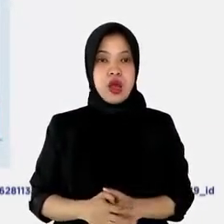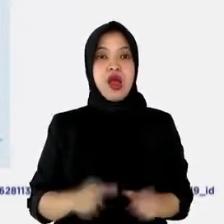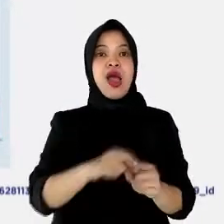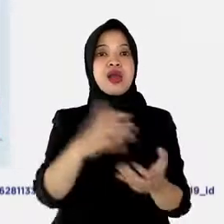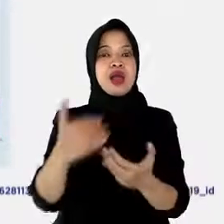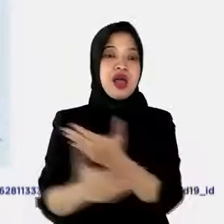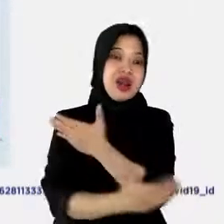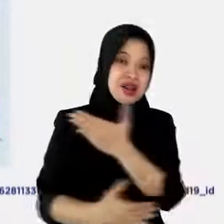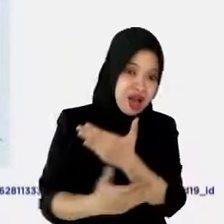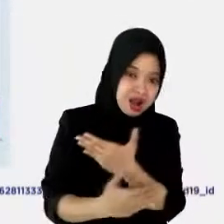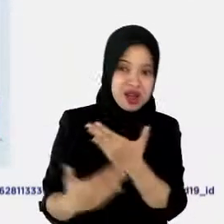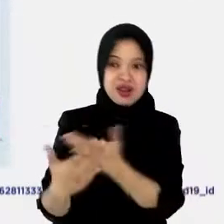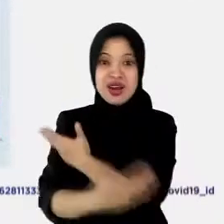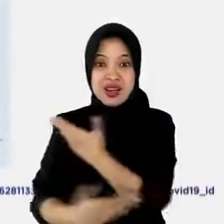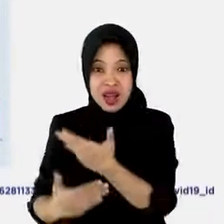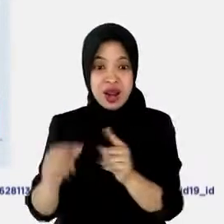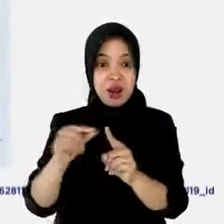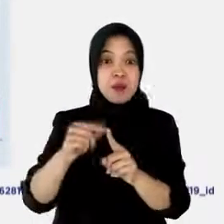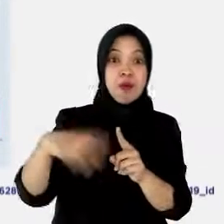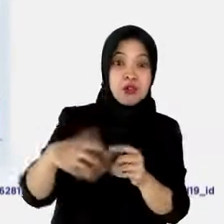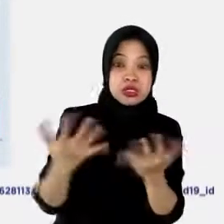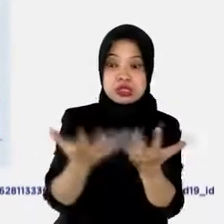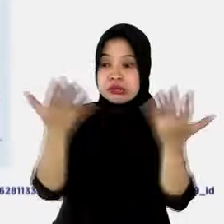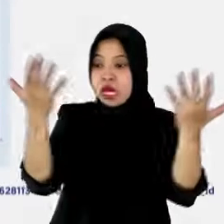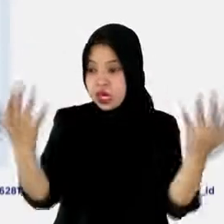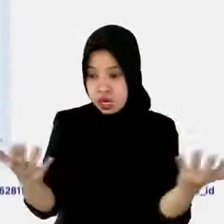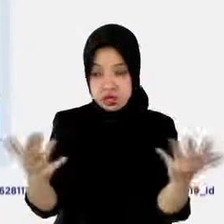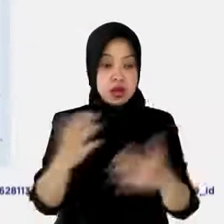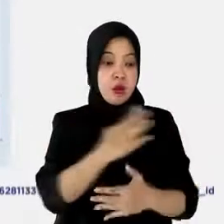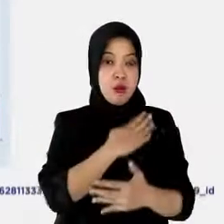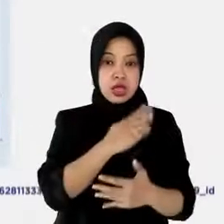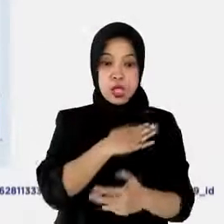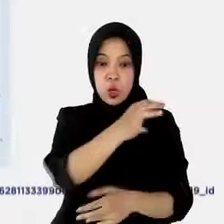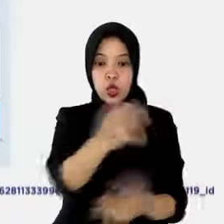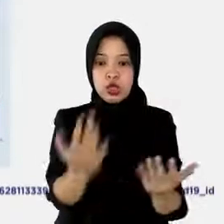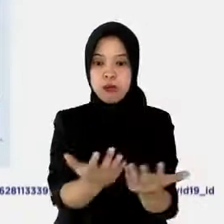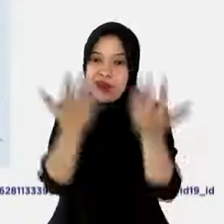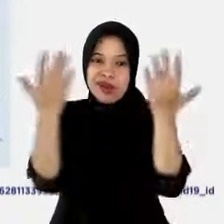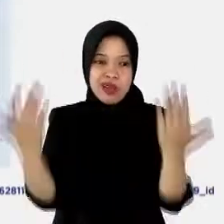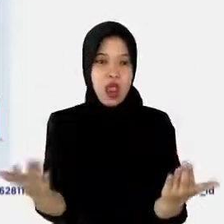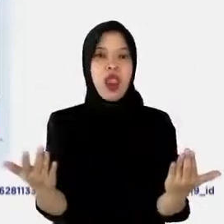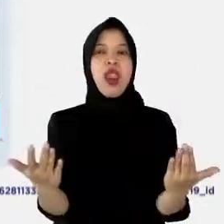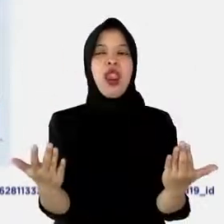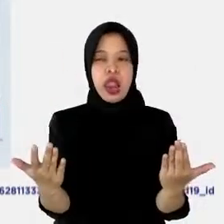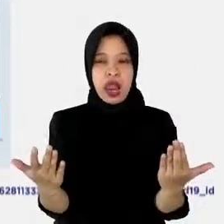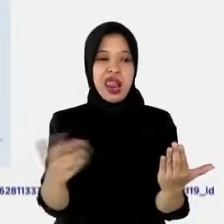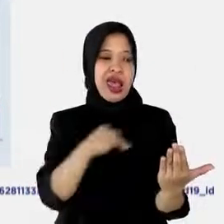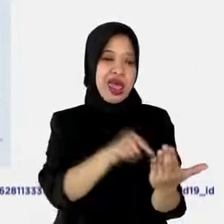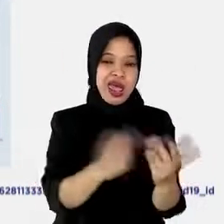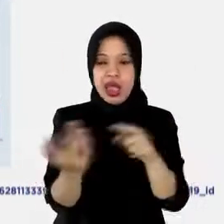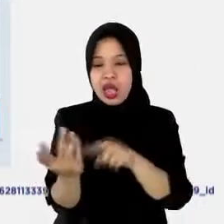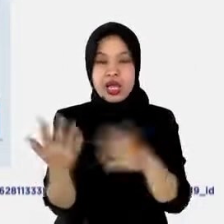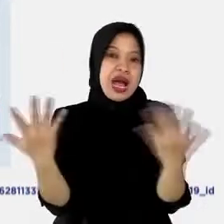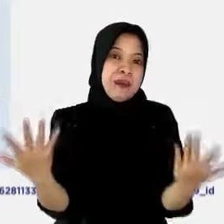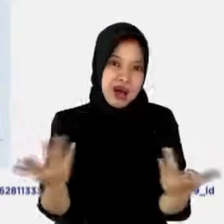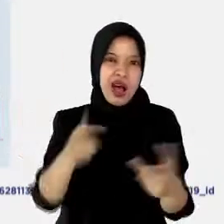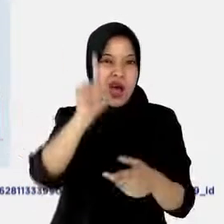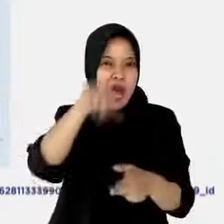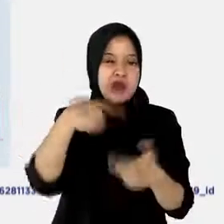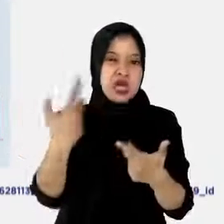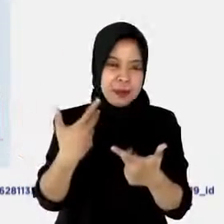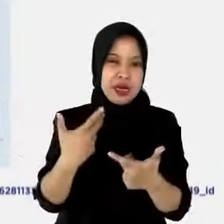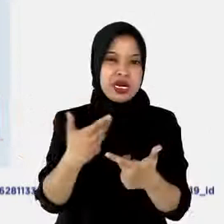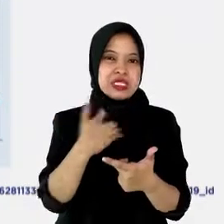antar negara Antar Provinsi bahkan antar kabupaten kota maka diperlukan sesuatu